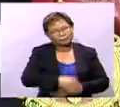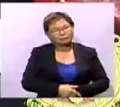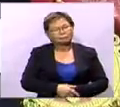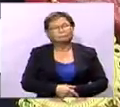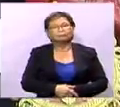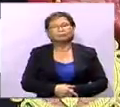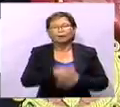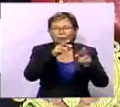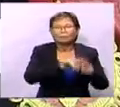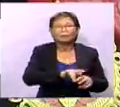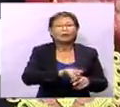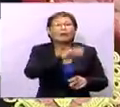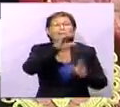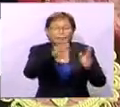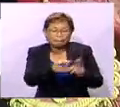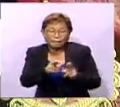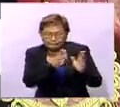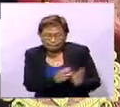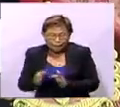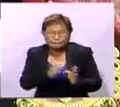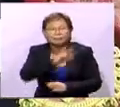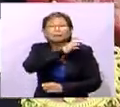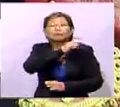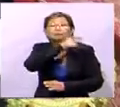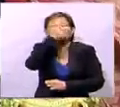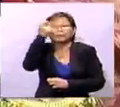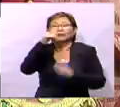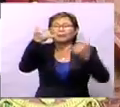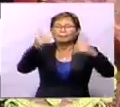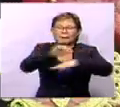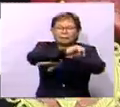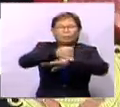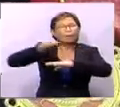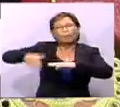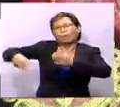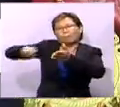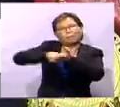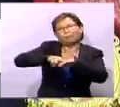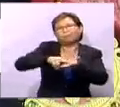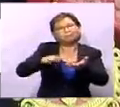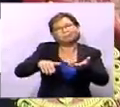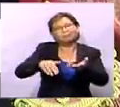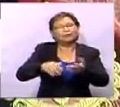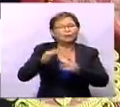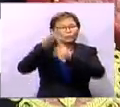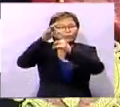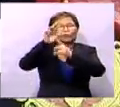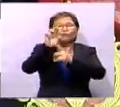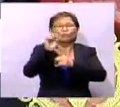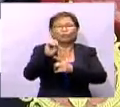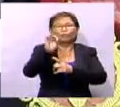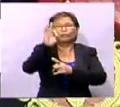mana perancangan coach, kerana buat masa ini pemain-pemain import kita masih belum melaporkan diri, kecuali Rufino,